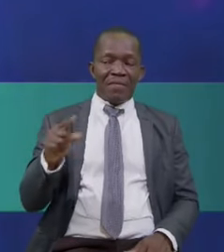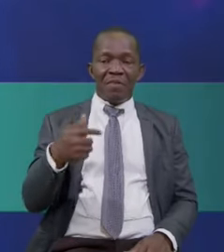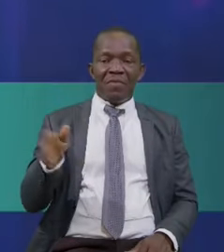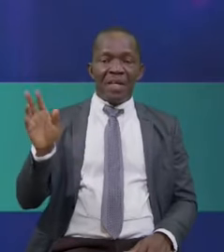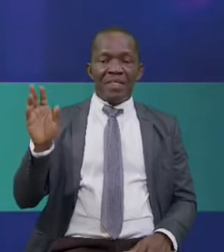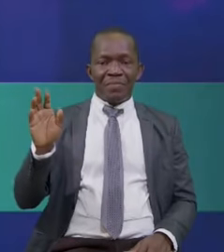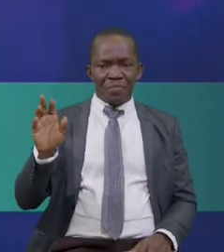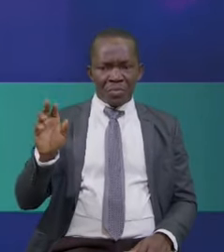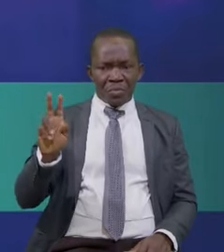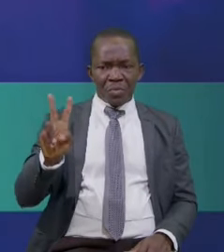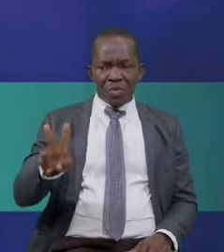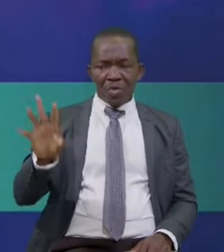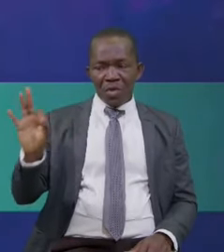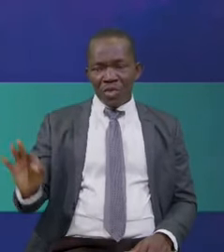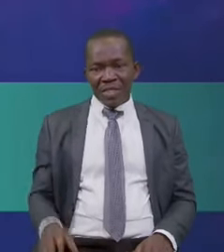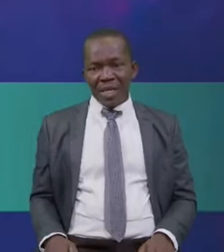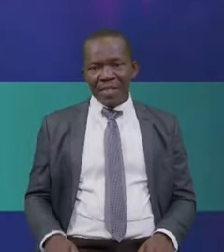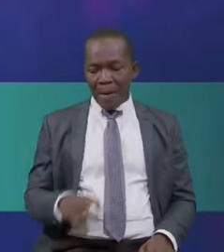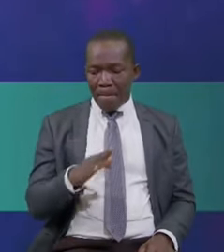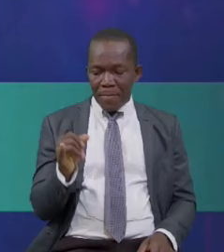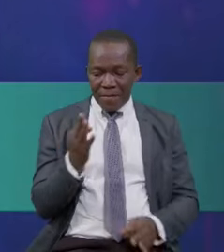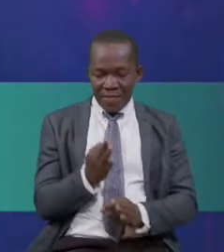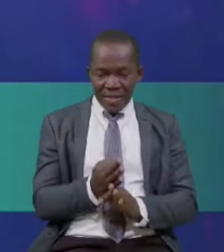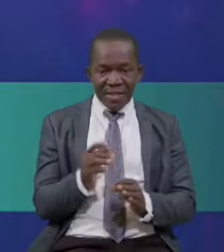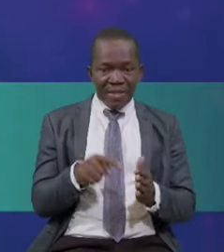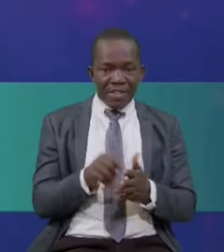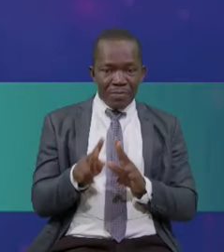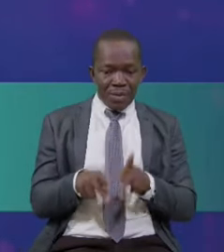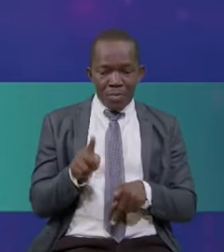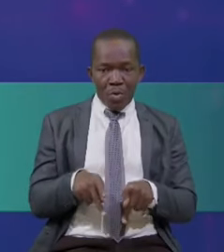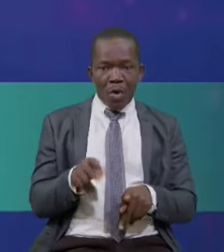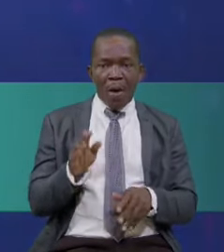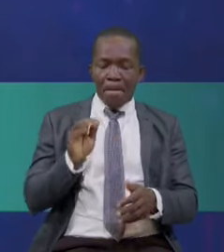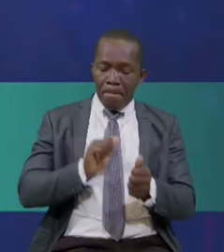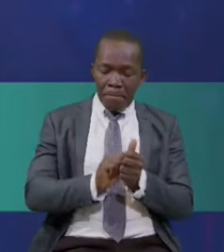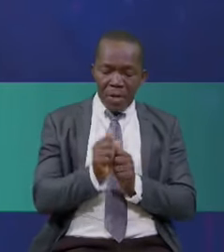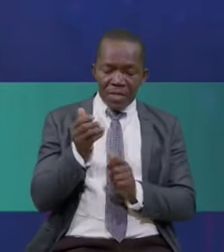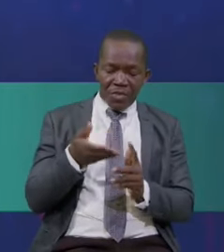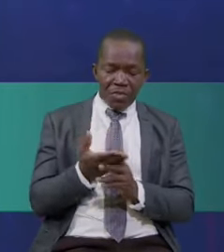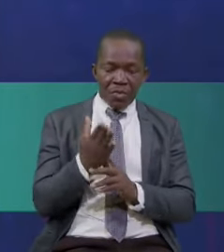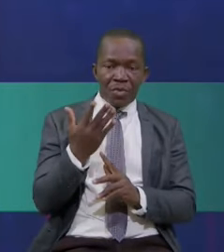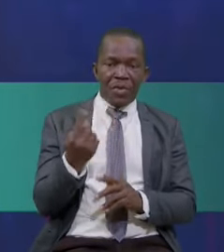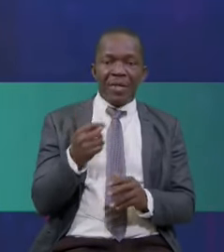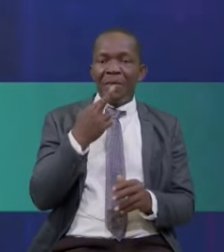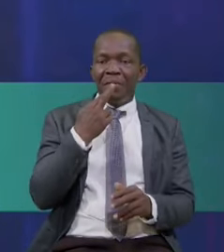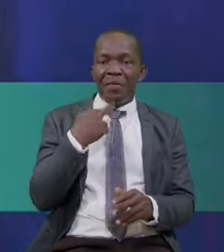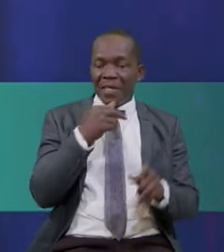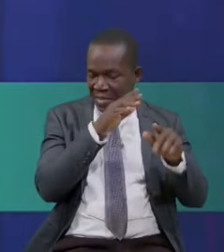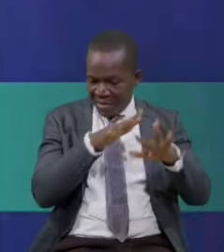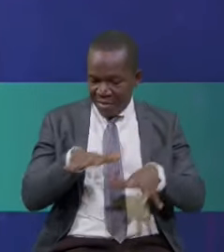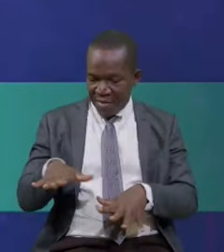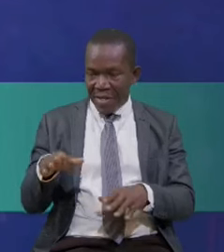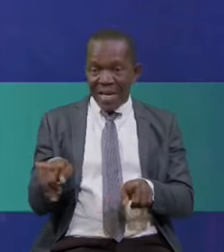rouge comme un lieu sec tandis que les Égyptiens qui en firent la tentative furent